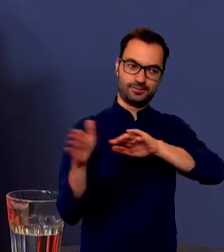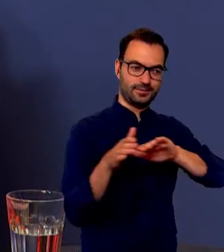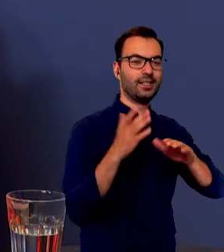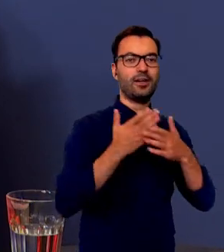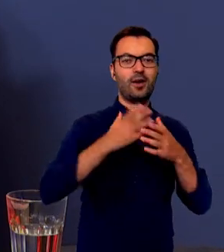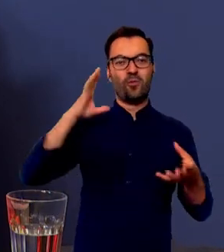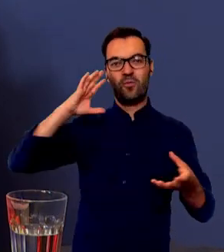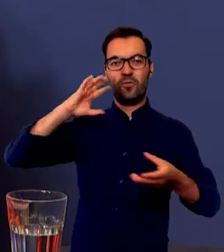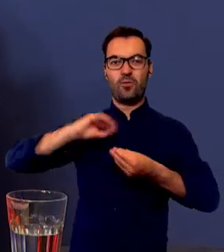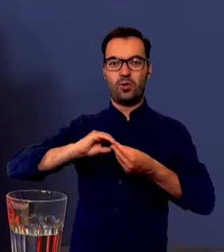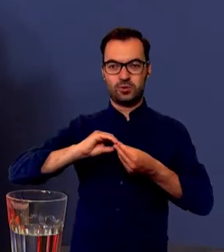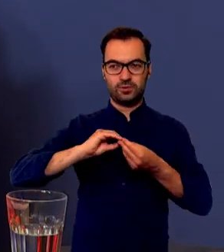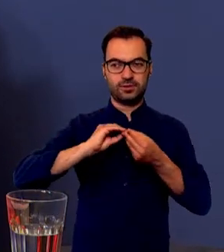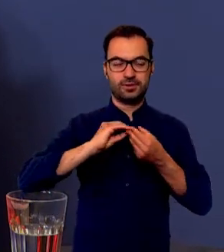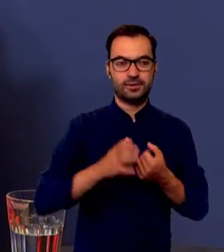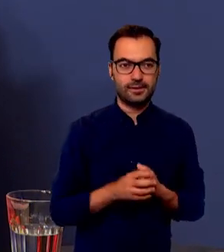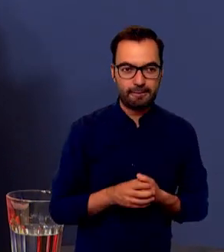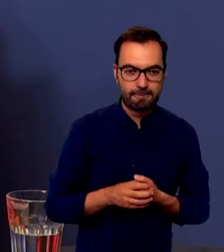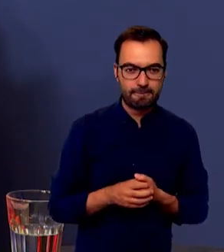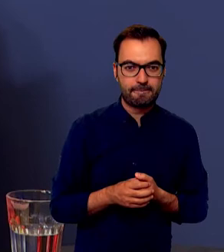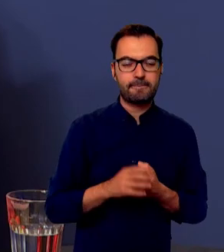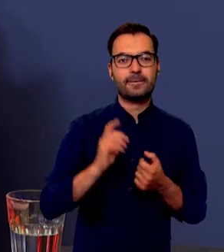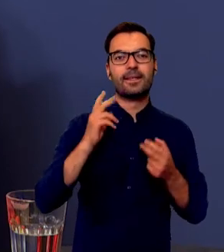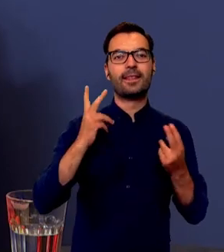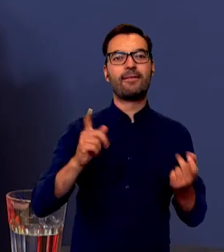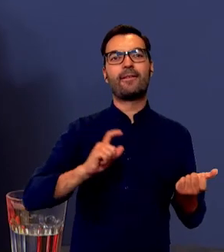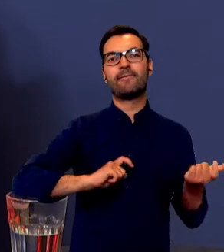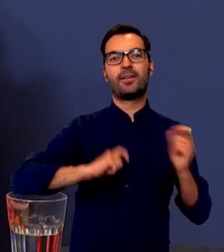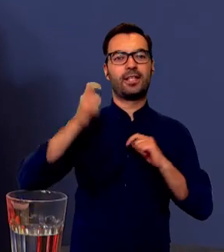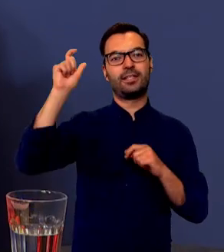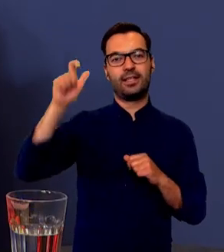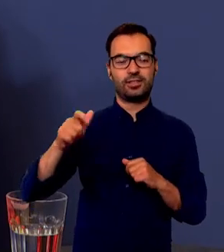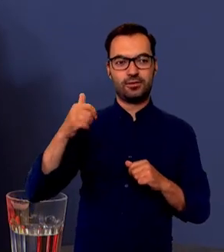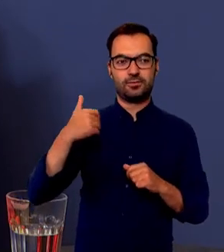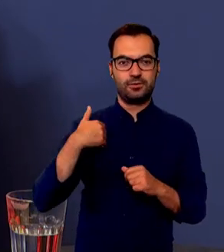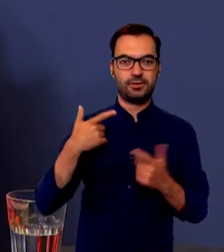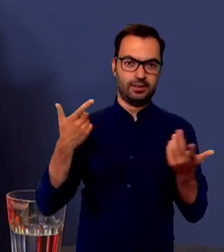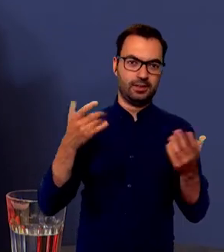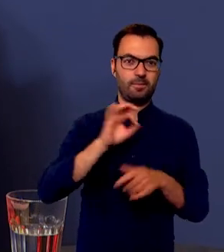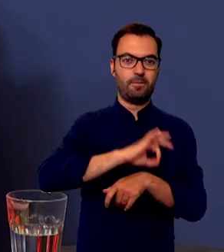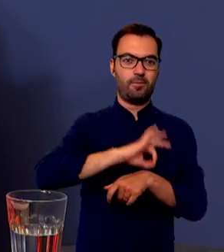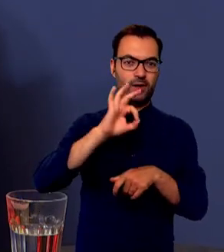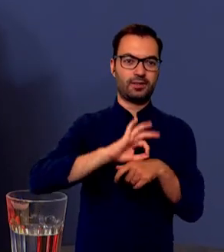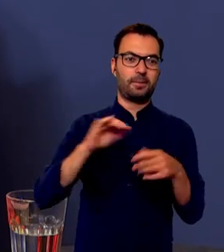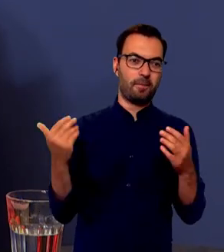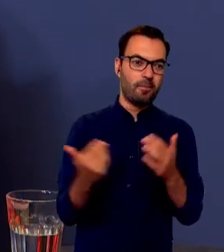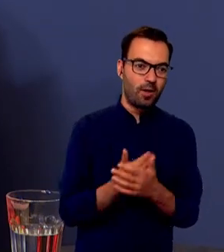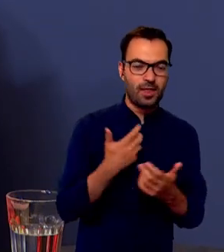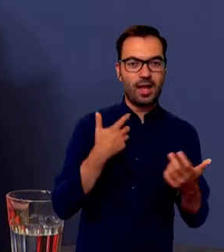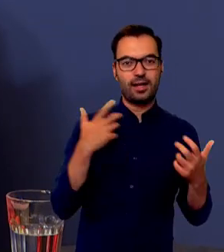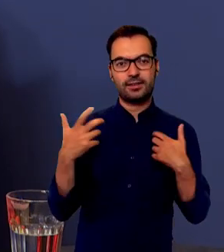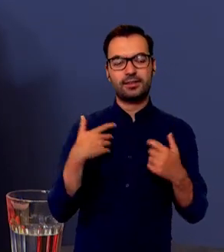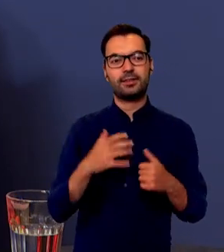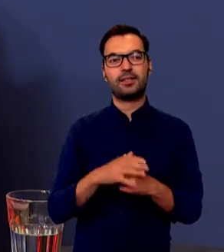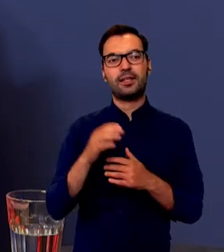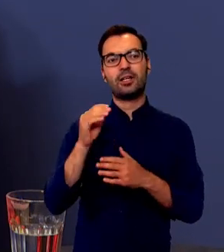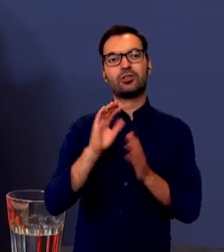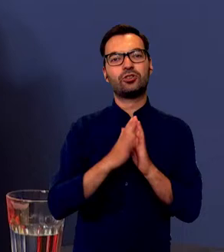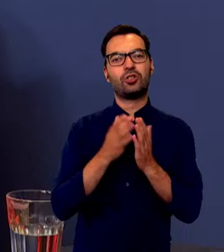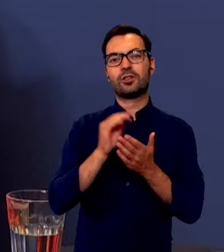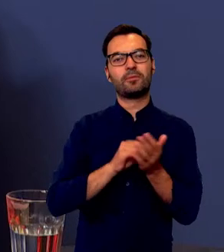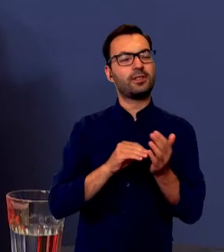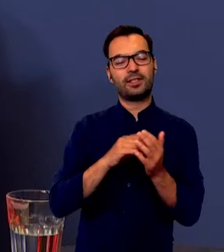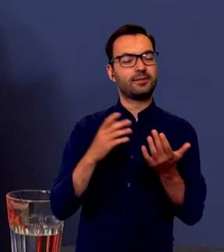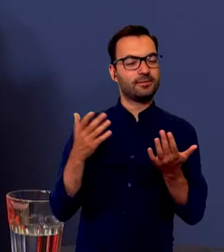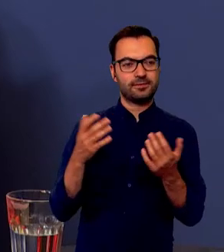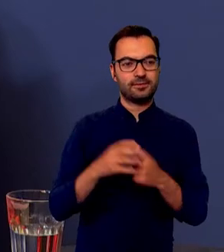tej części naszego spotkania, jakim punktem dla ciebie, wszak projektantki mody, tak, artystki, było pisanie